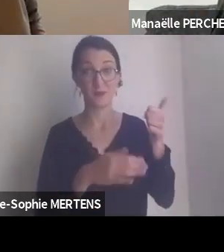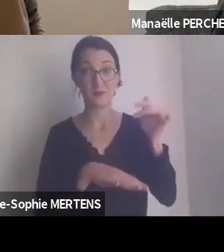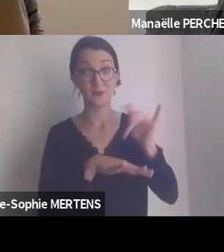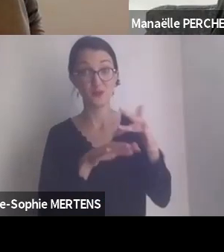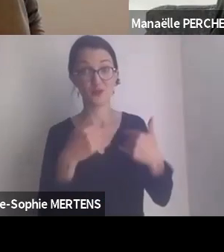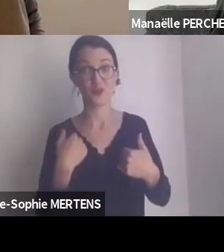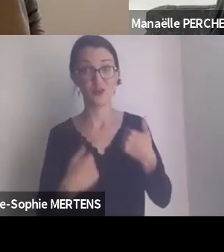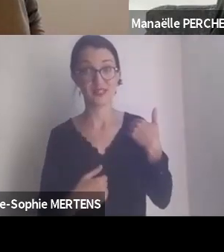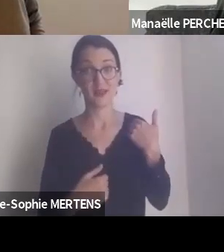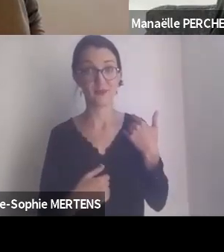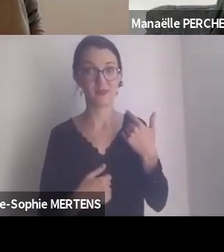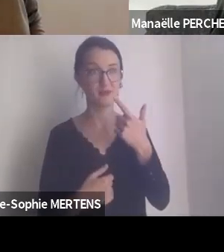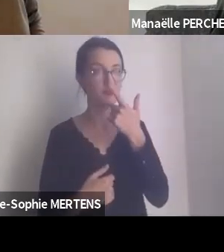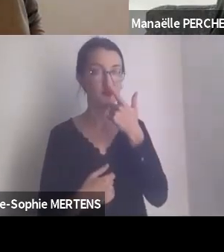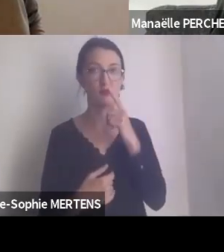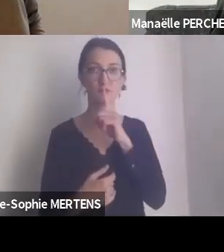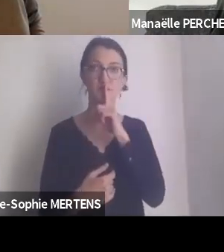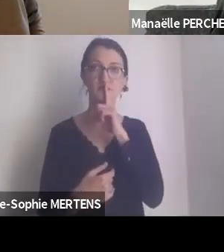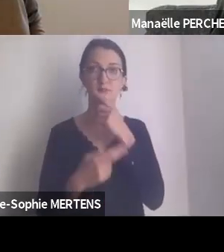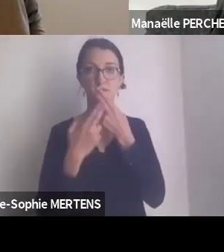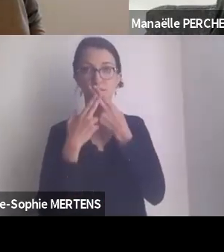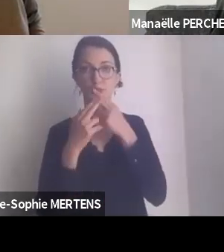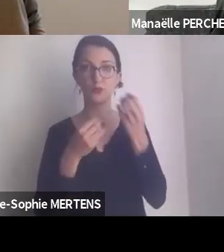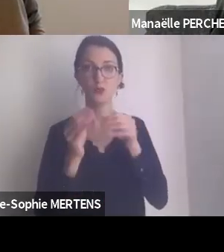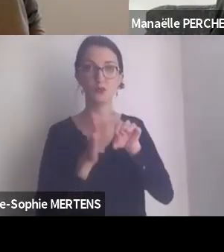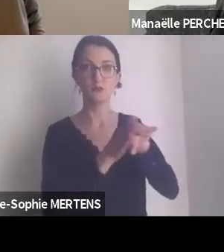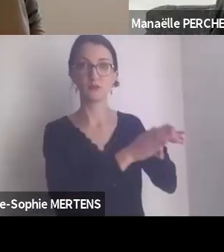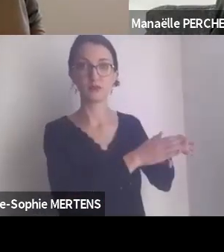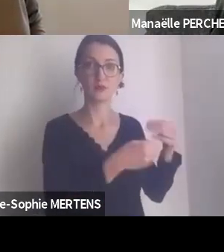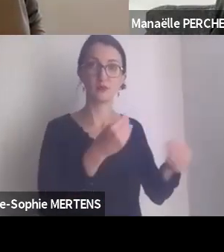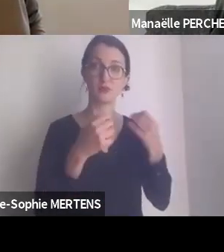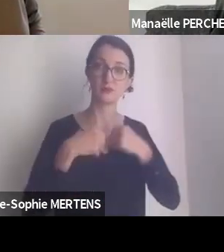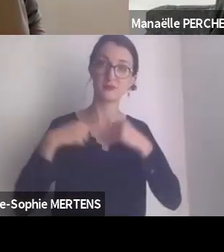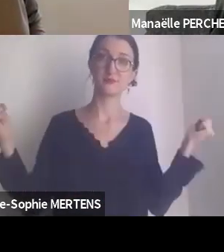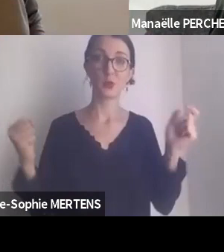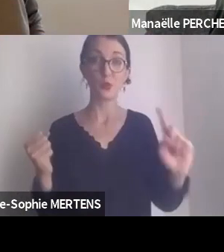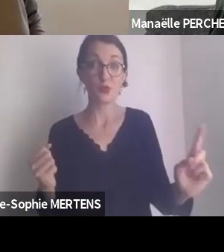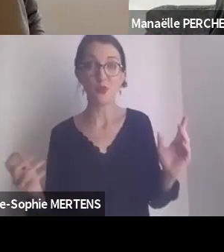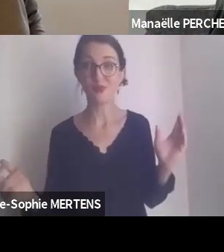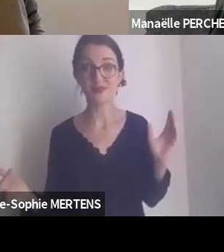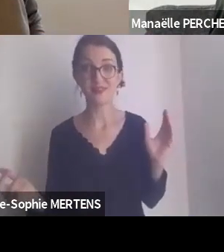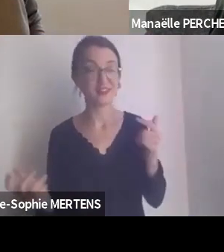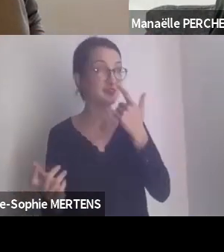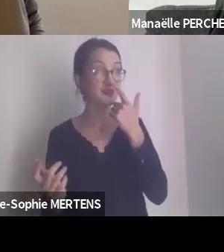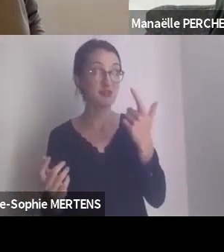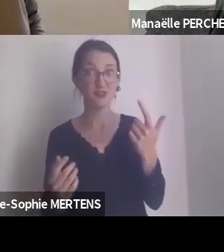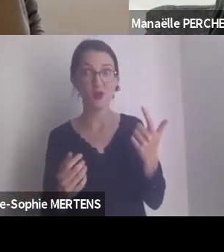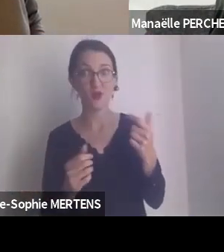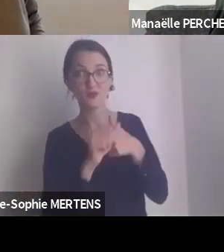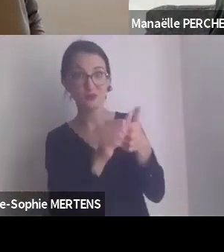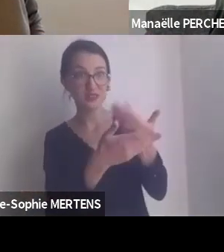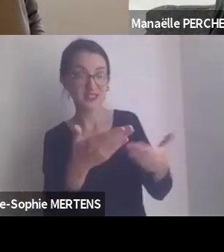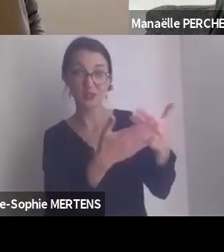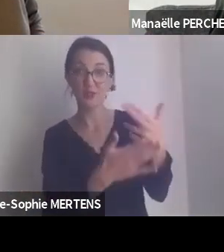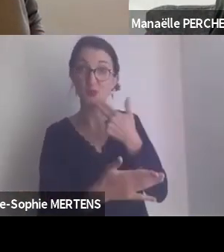non plus de la mettre particulièrement en avant. Elle a vocation à être évoquée si c'est utile dans ce que vous êtes en train de faire, si ça a du